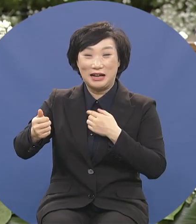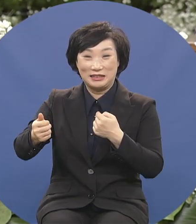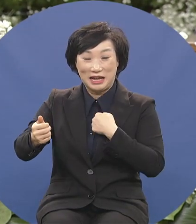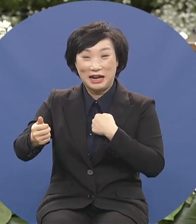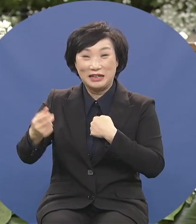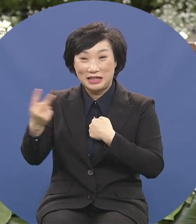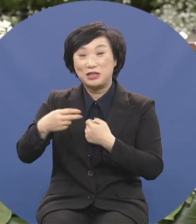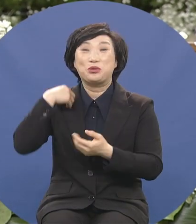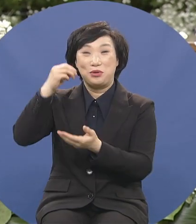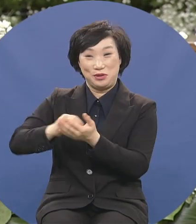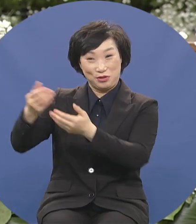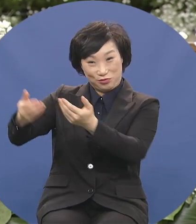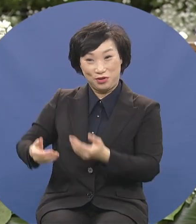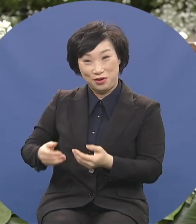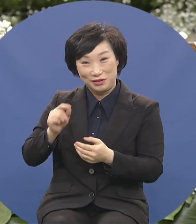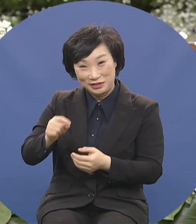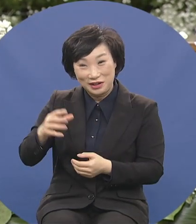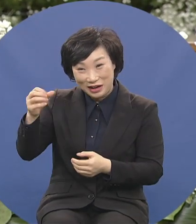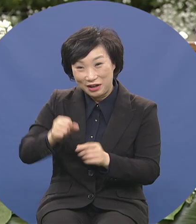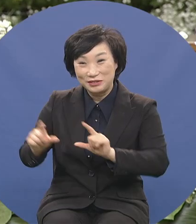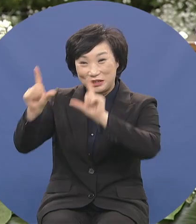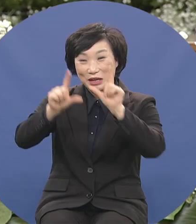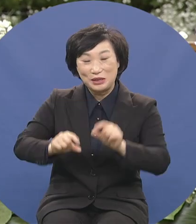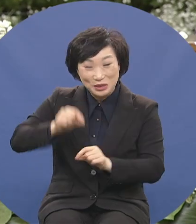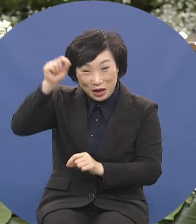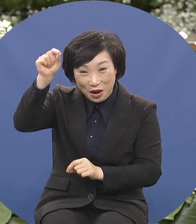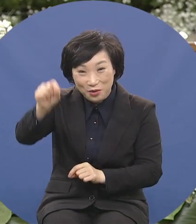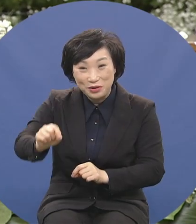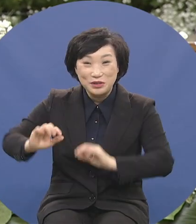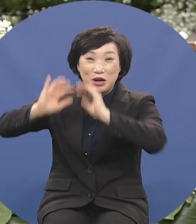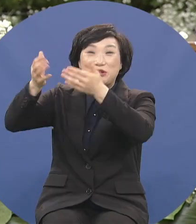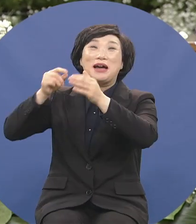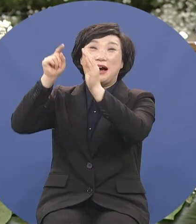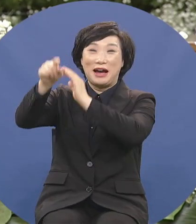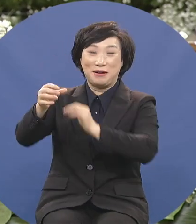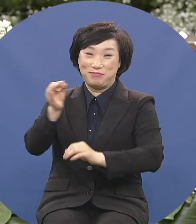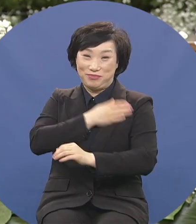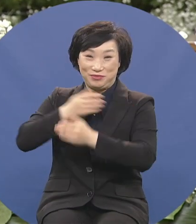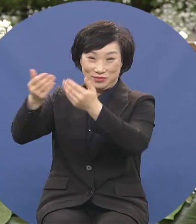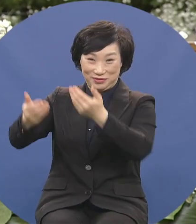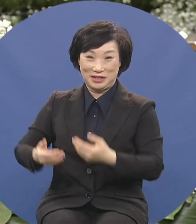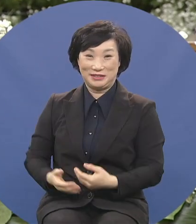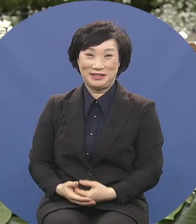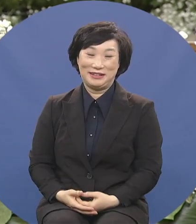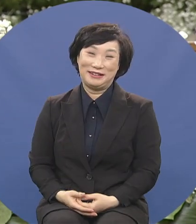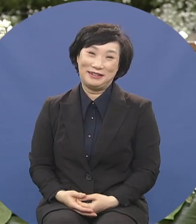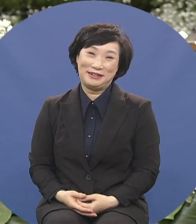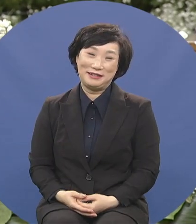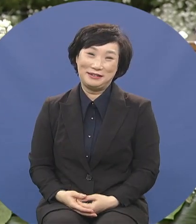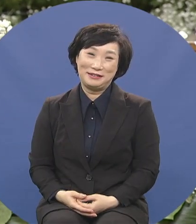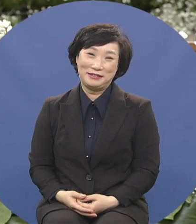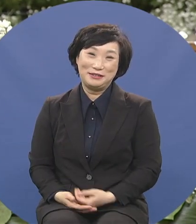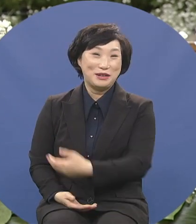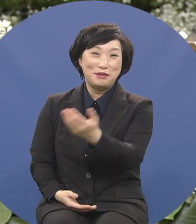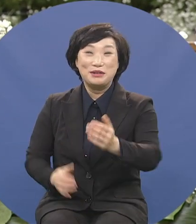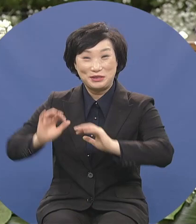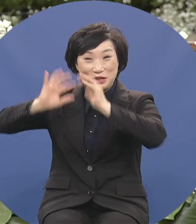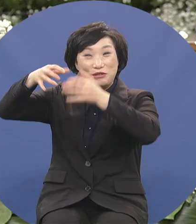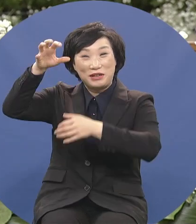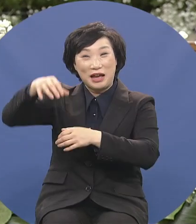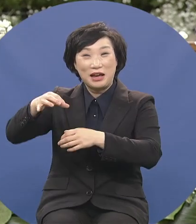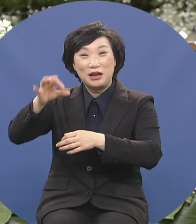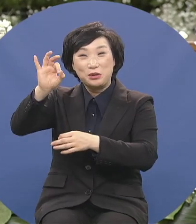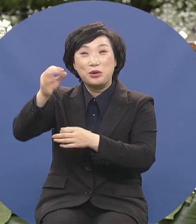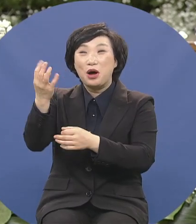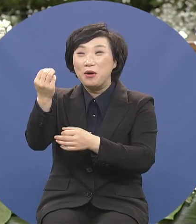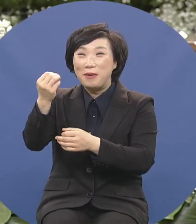것이요. 이것으로 영원히 천국에서 부유케 할 것입니다. 천국은 돈 쌓아놓는 것이